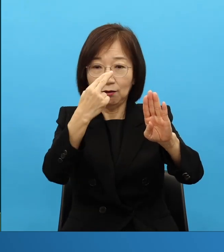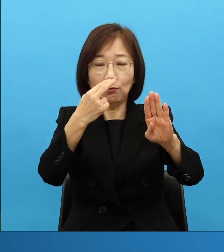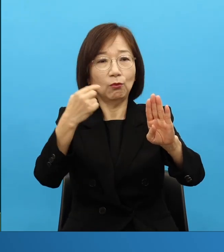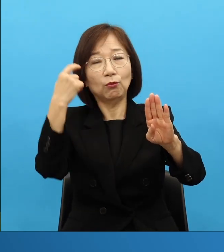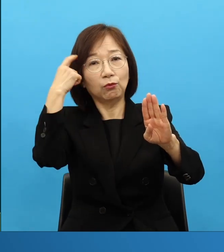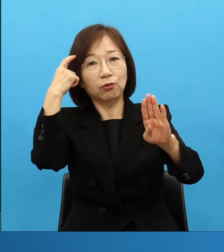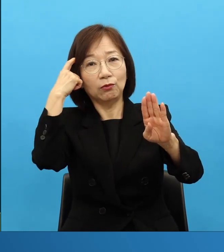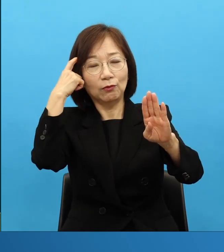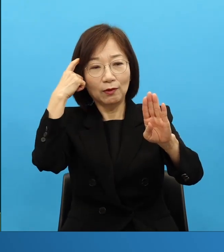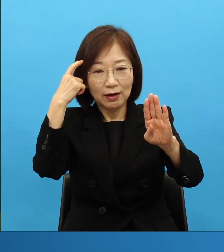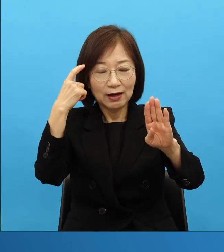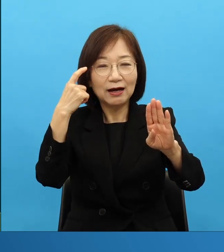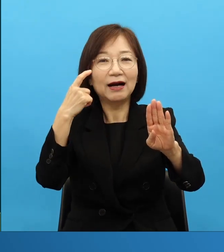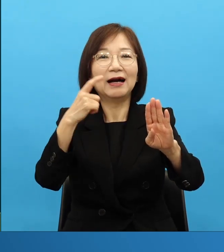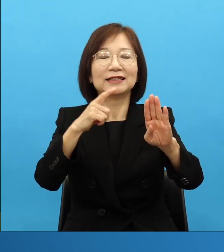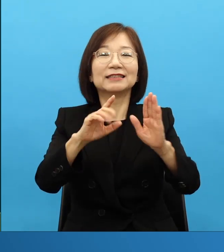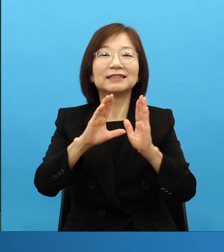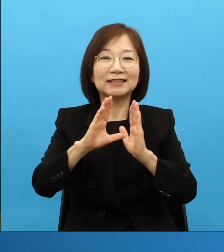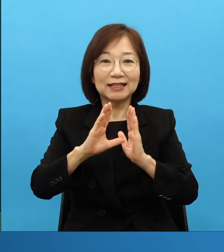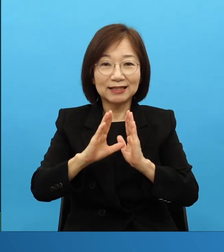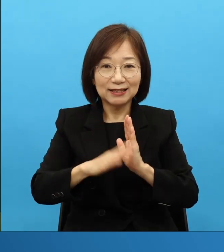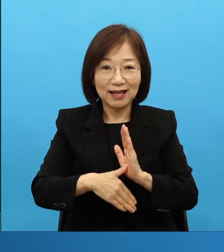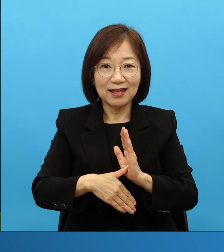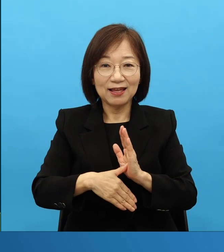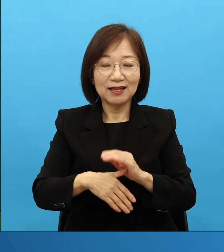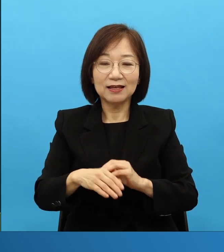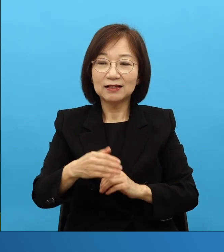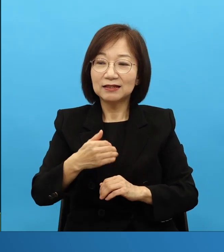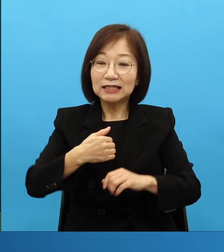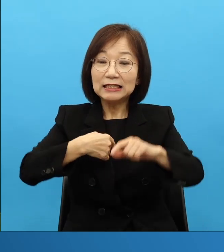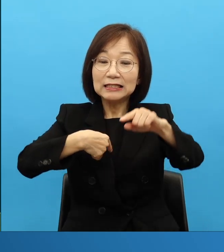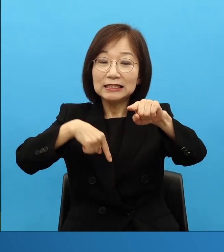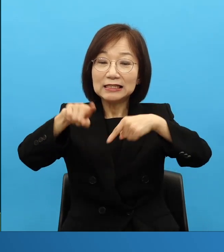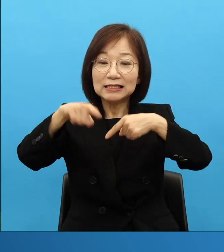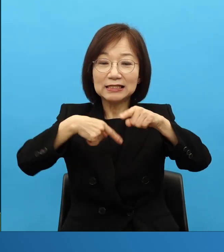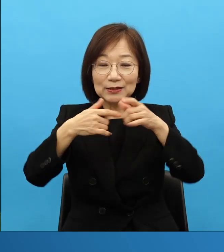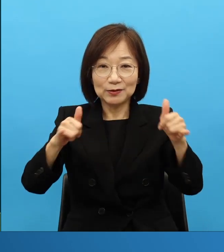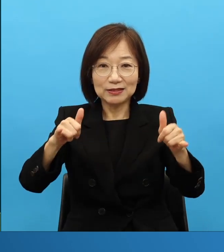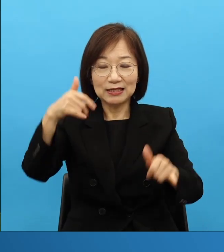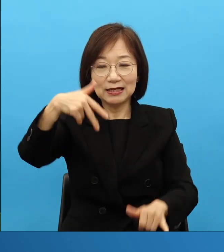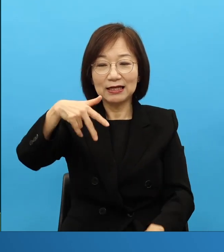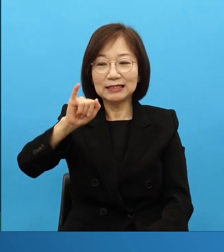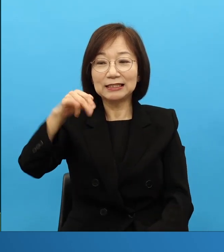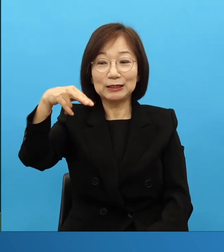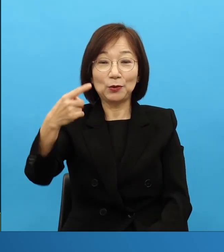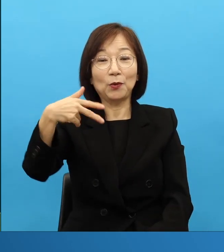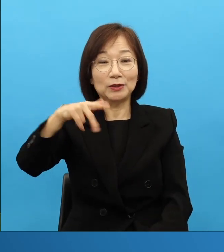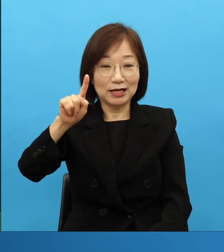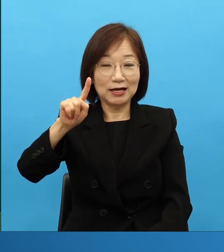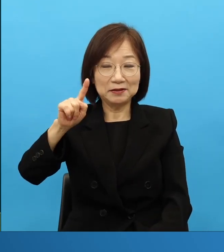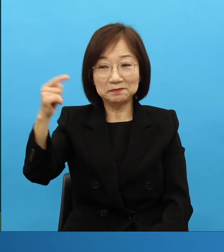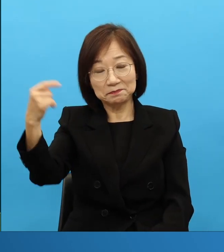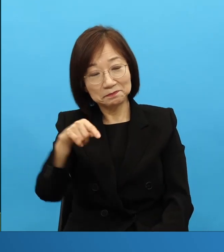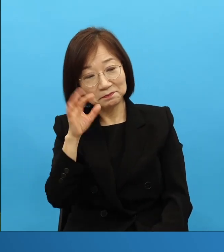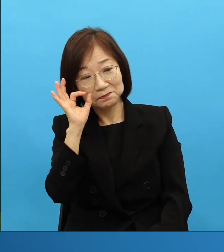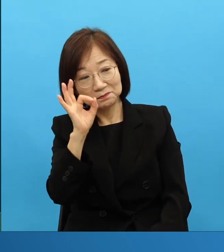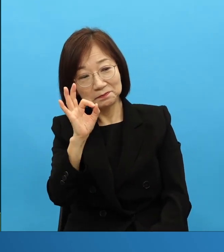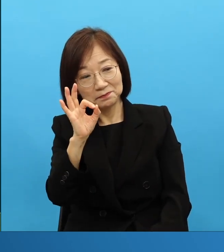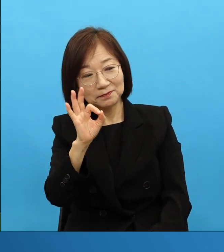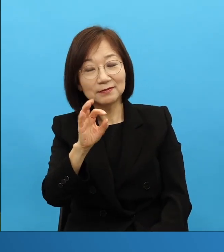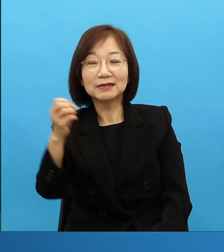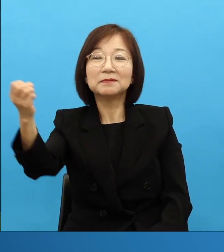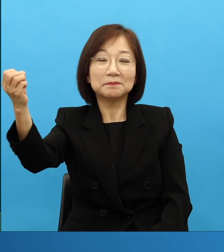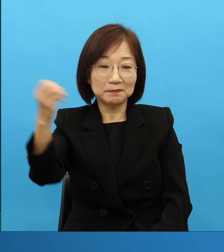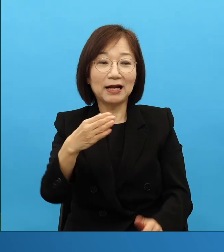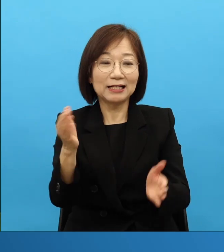pass. 그때에 한 지도자가 쳐다보고 말을 했습니다. And at that time, a